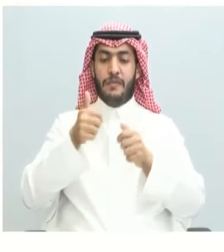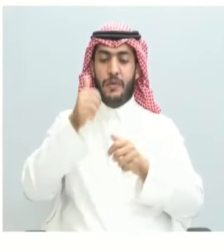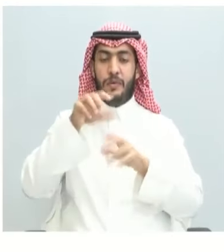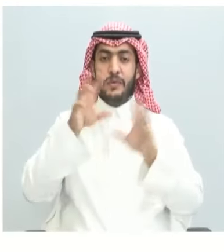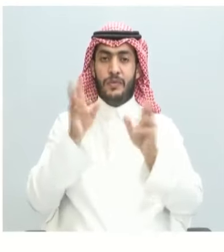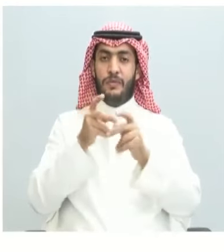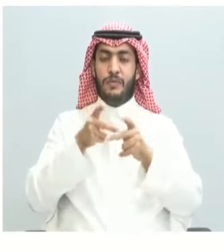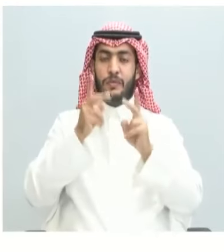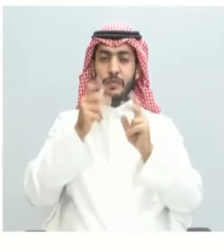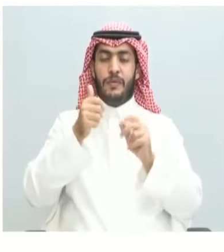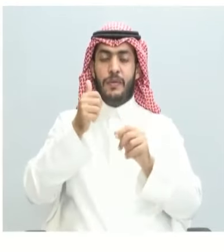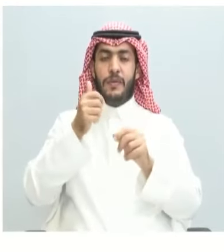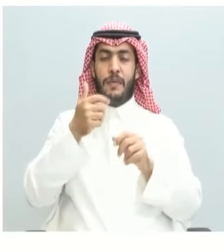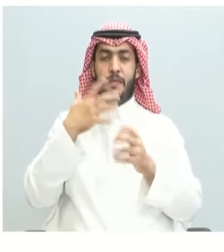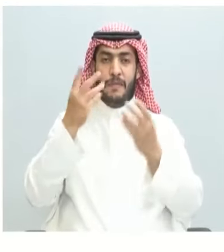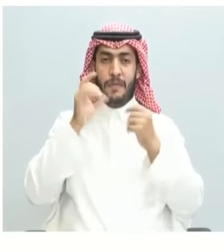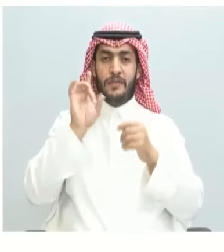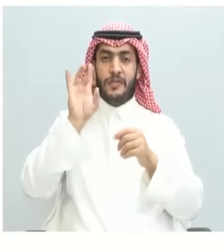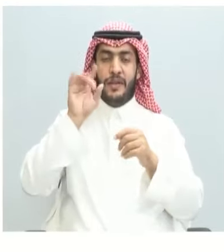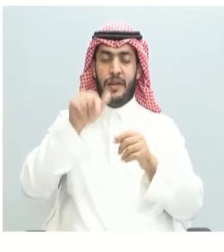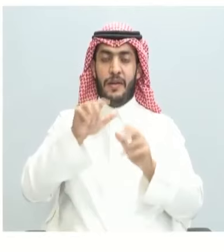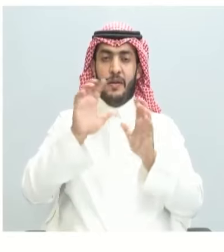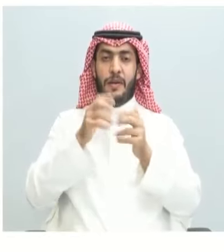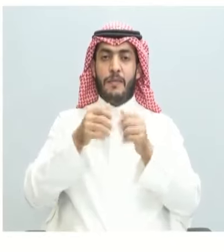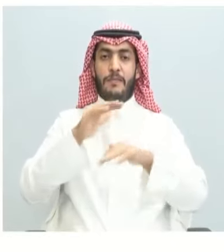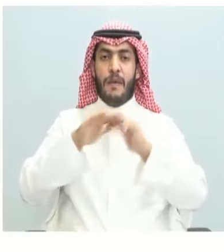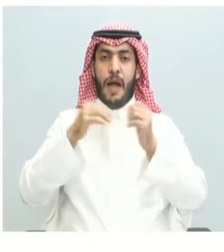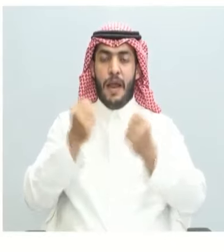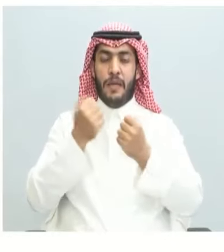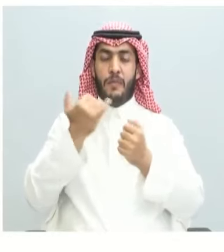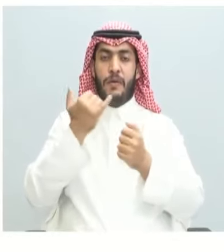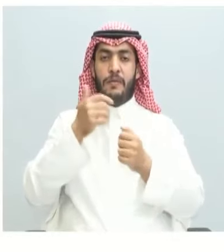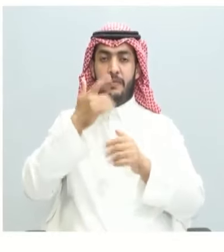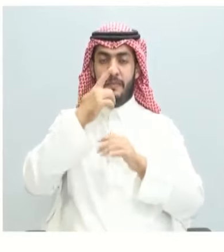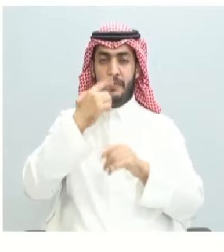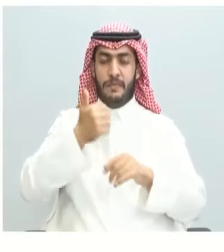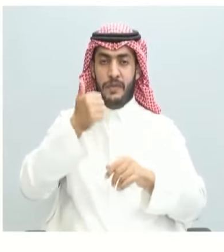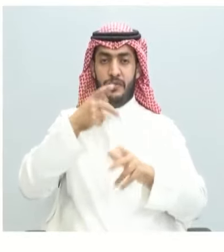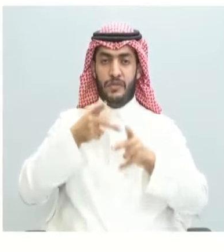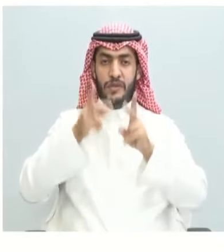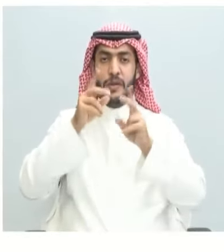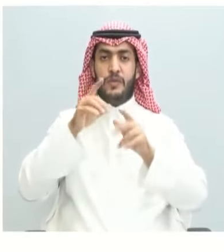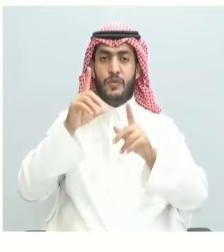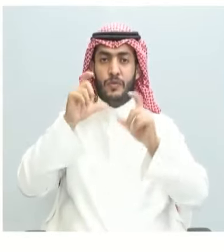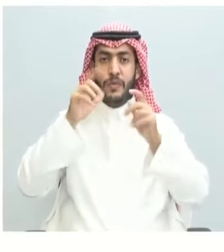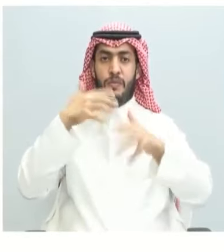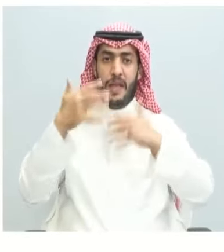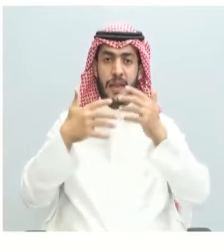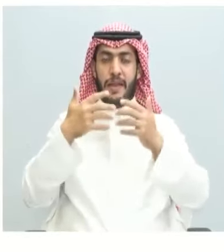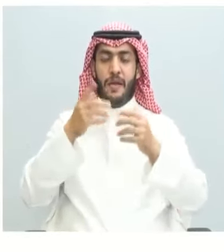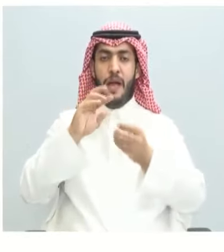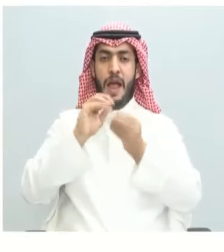الخاصه منها و ستتعلم باذن الله في هذه الوحده مهارات مهمه يمكنك من خلالها انشاء رسوم متحركه